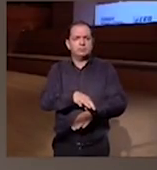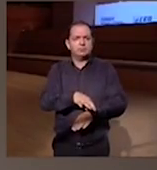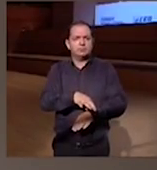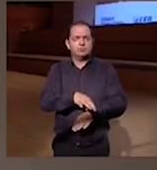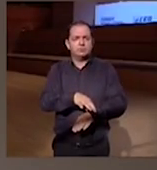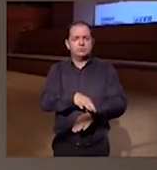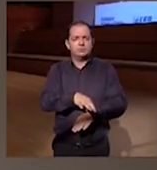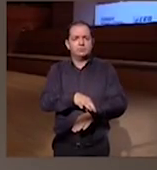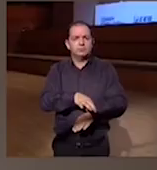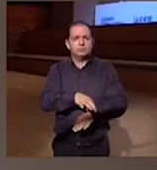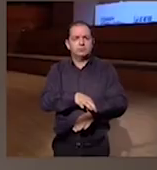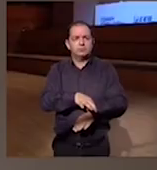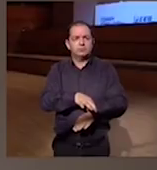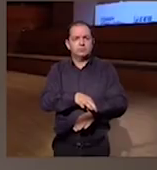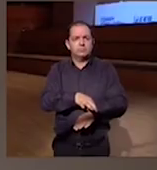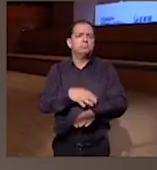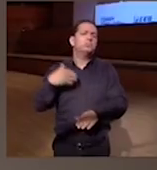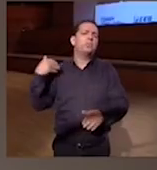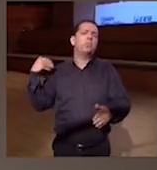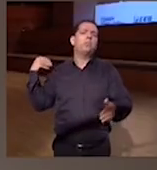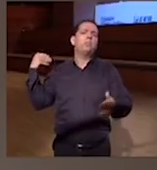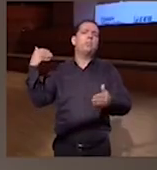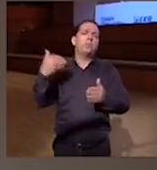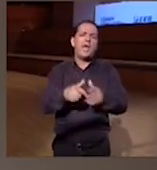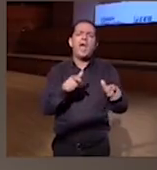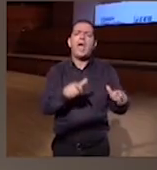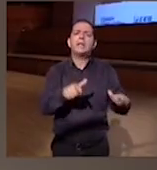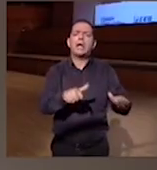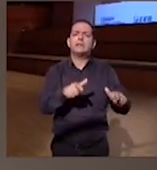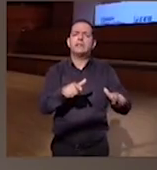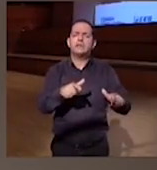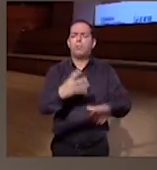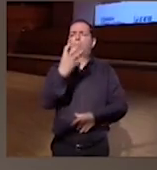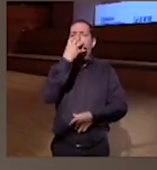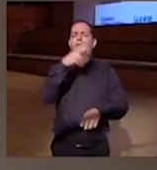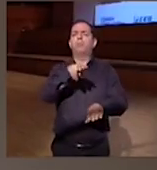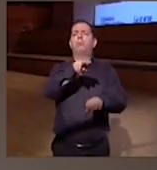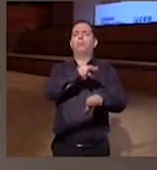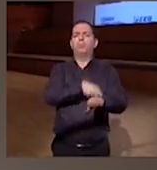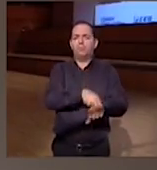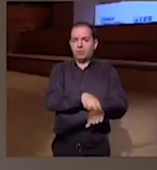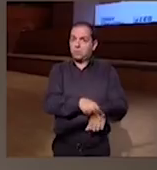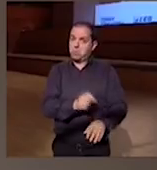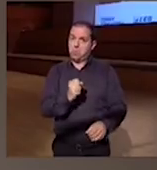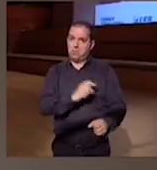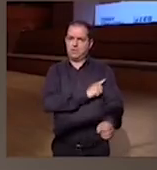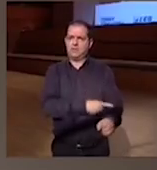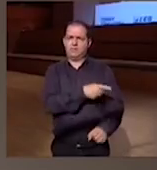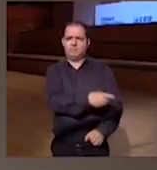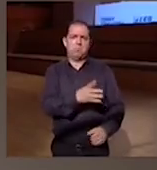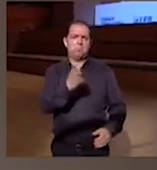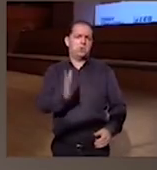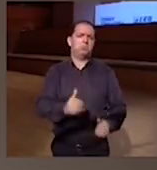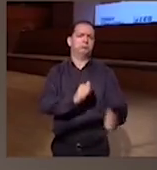μετά από μακρά περίοδο νοσηλείας στην εντατική, ακόμα και αν είναι γερή κράση, ακόμα και αν είναι